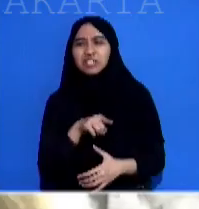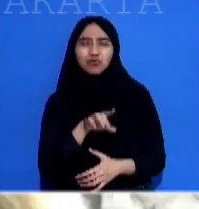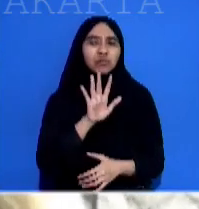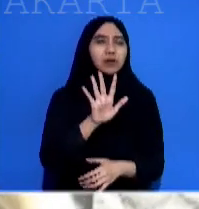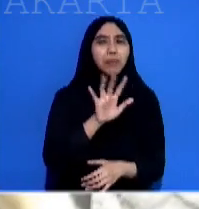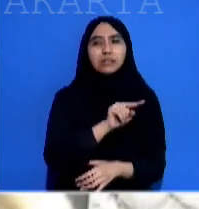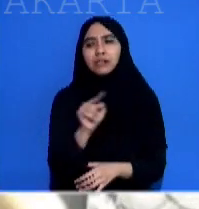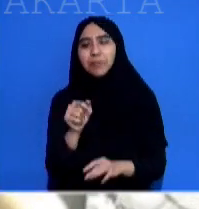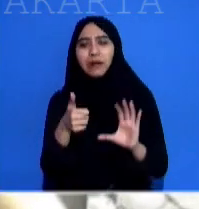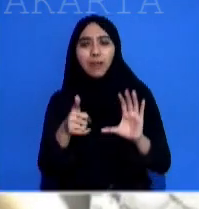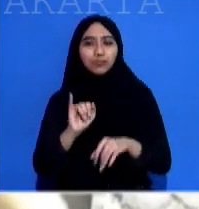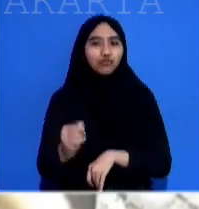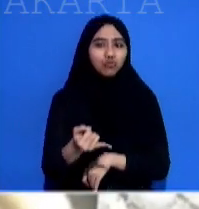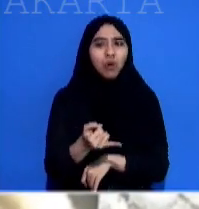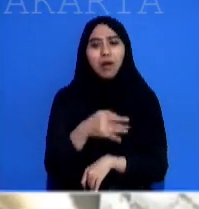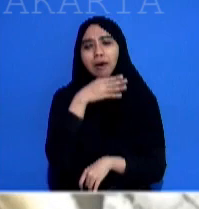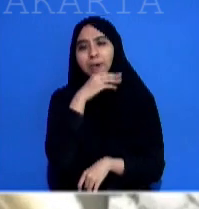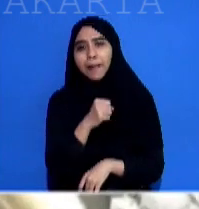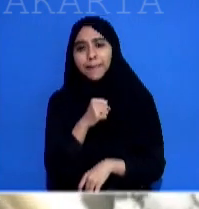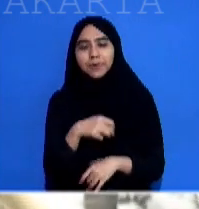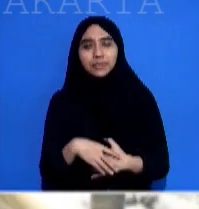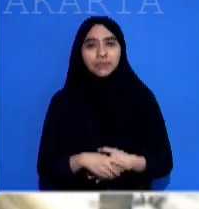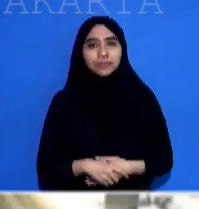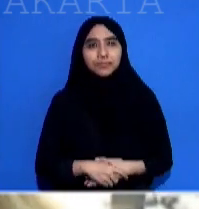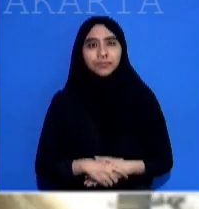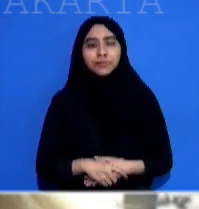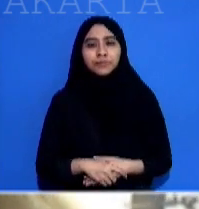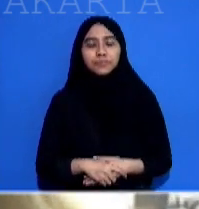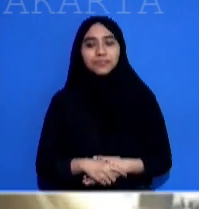dumugi 6 juta rupiah saben ijinipun. Mekaten Muhammad Ridwan Asung, Palapura.